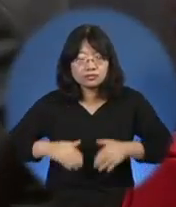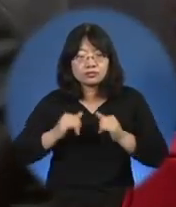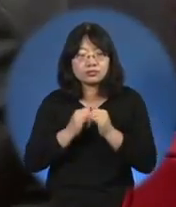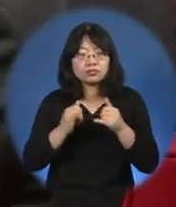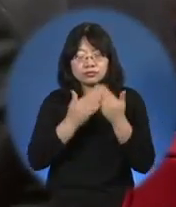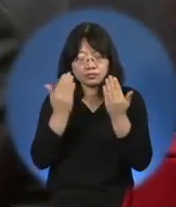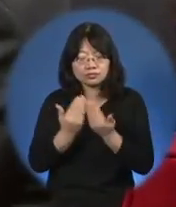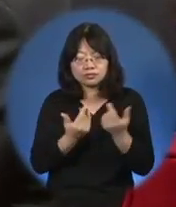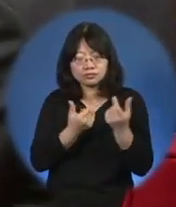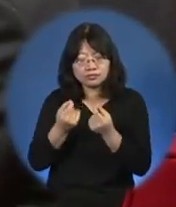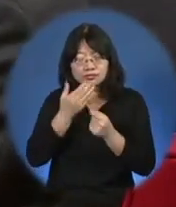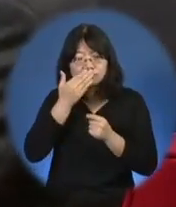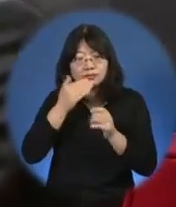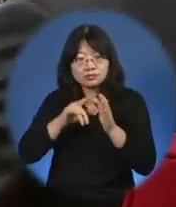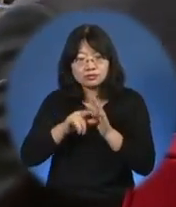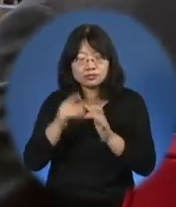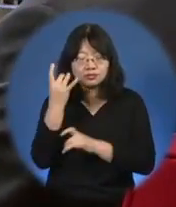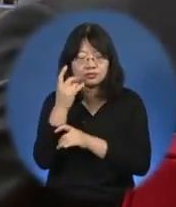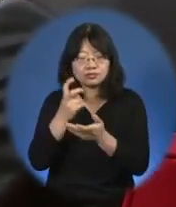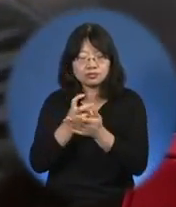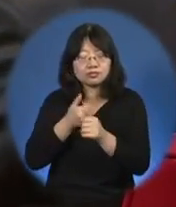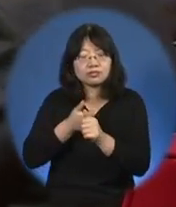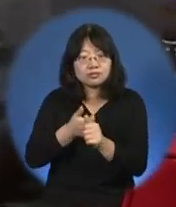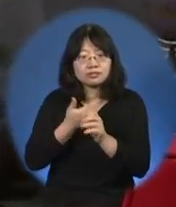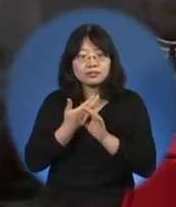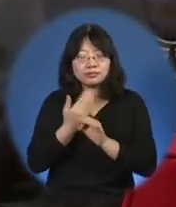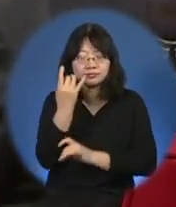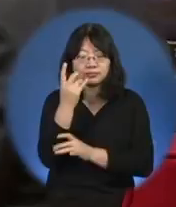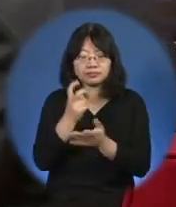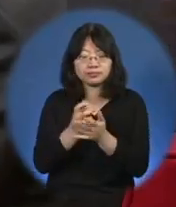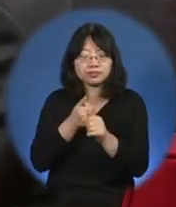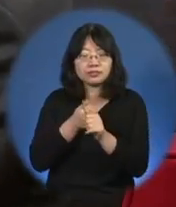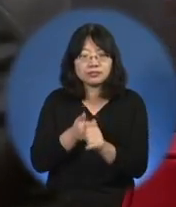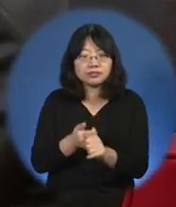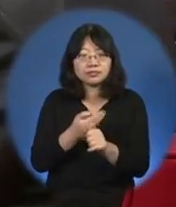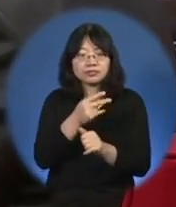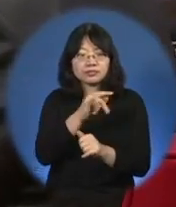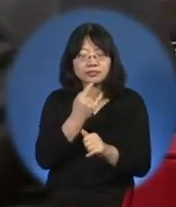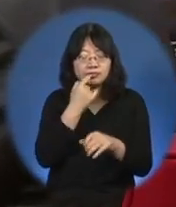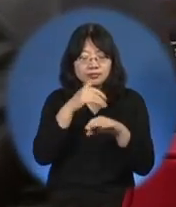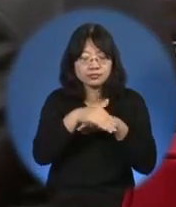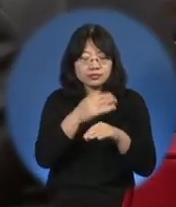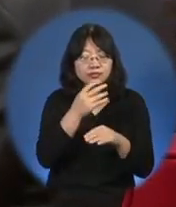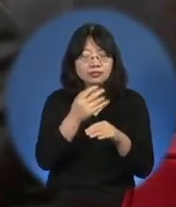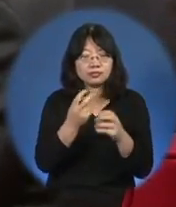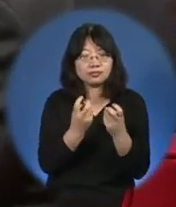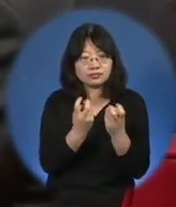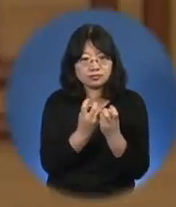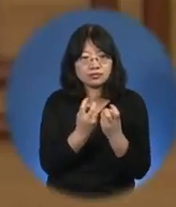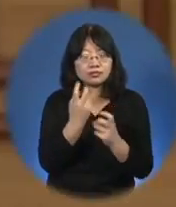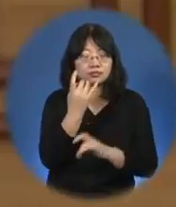뭐 하려면은. 예. 네. 원칙적으로 저희 헌법에서도 이제 대의민주주의 방식을 원칙으로 하고